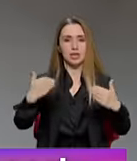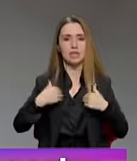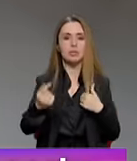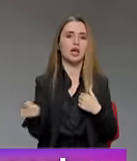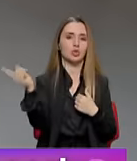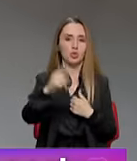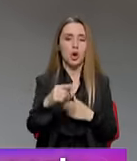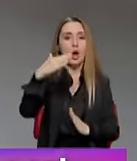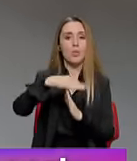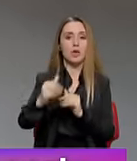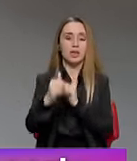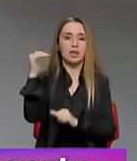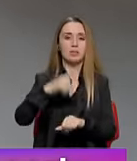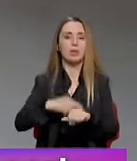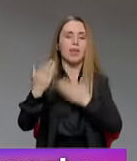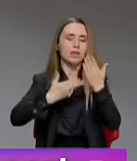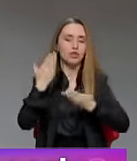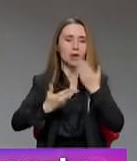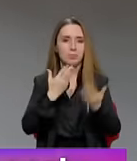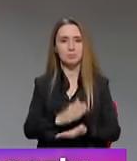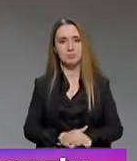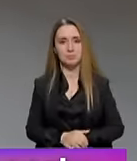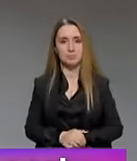birazdan molanın dönüşünde onu anlatacağım